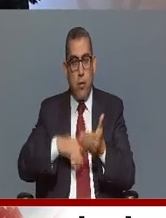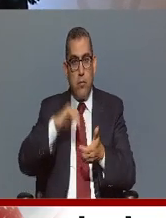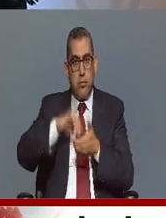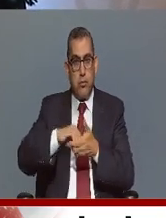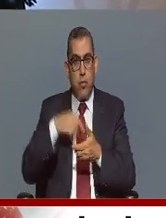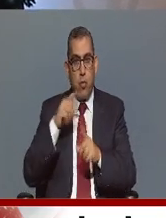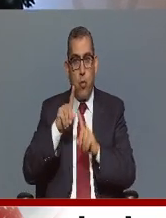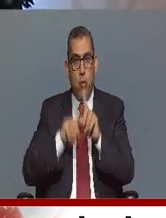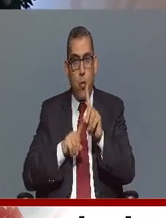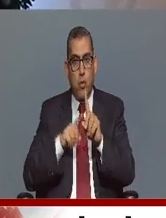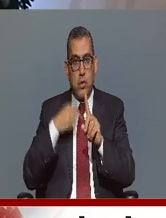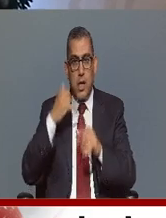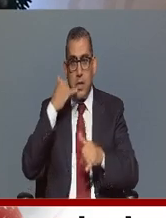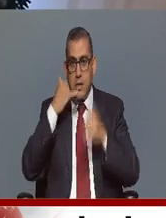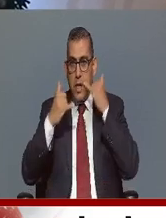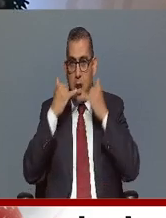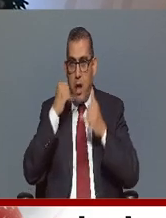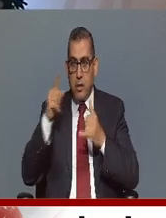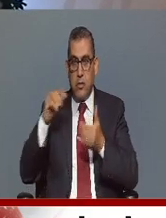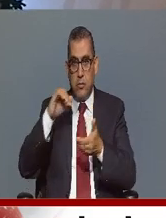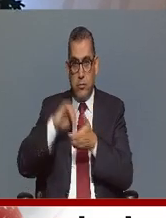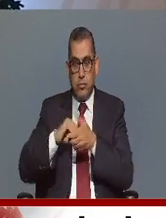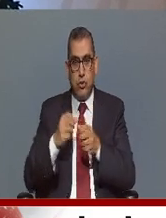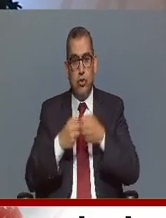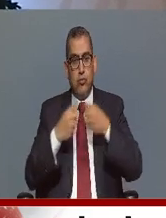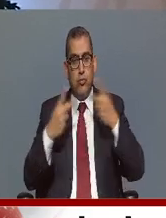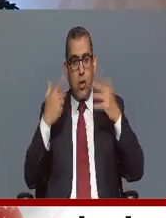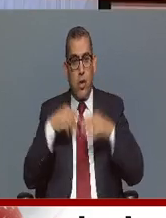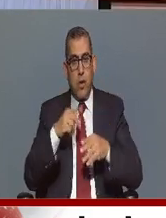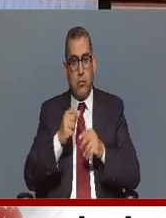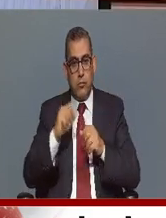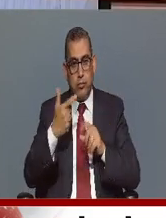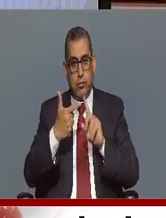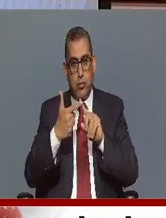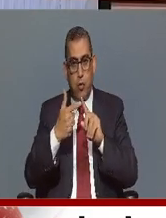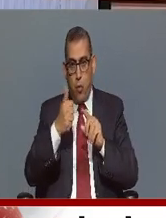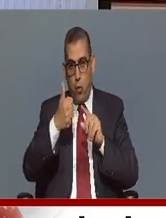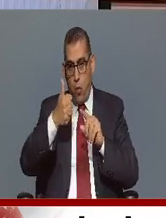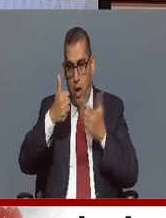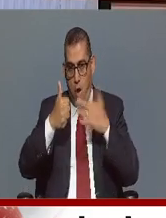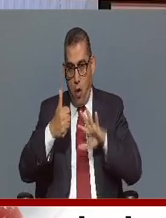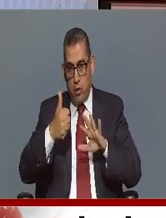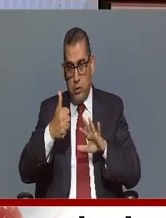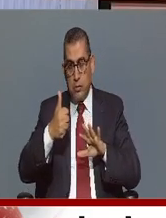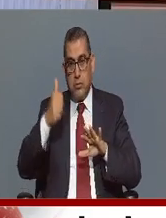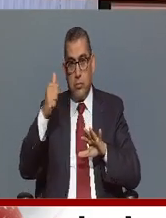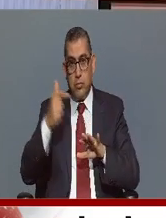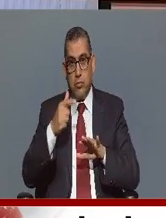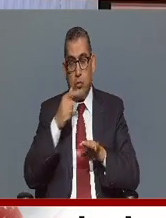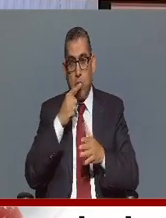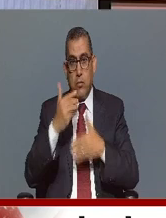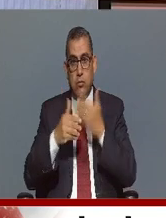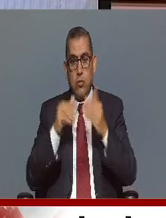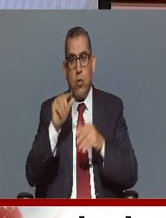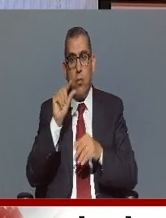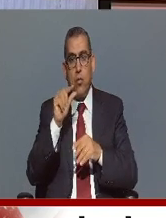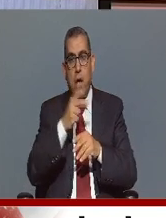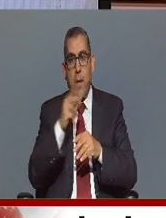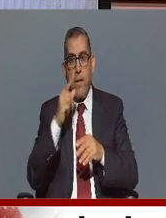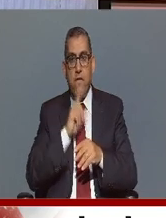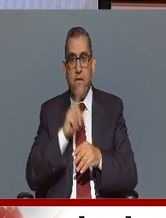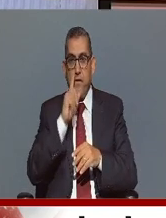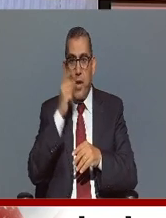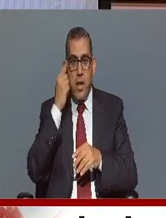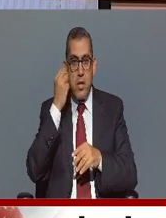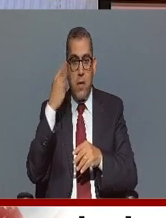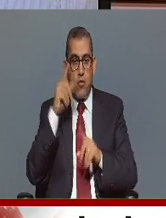وزارة الاتصالات تم الانتهاء من المرحلة الأولى منه في رقمنة المحتوى الفني والثقافي